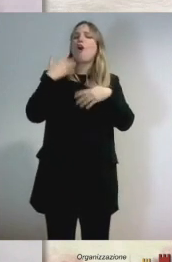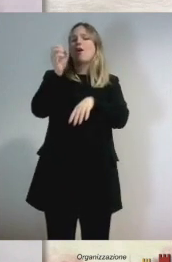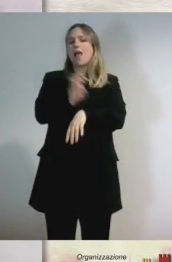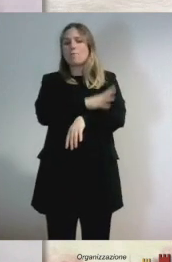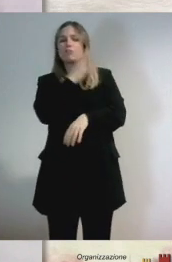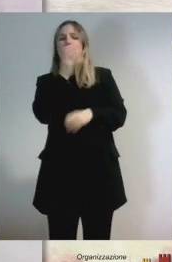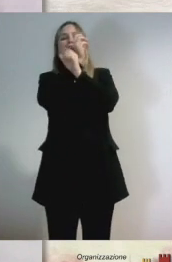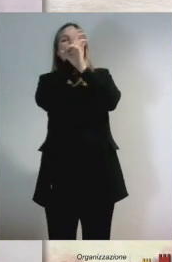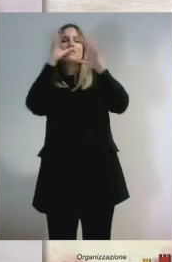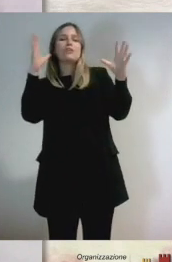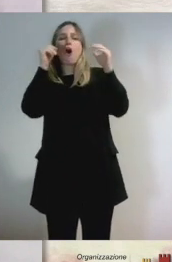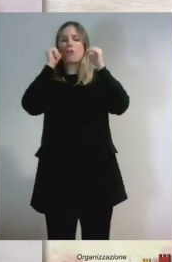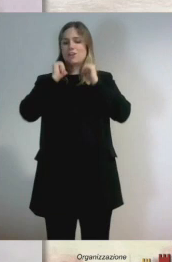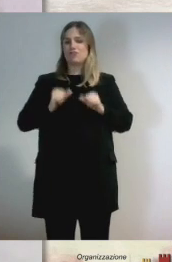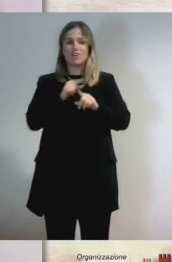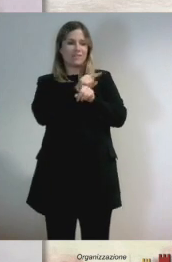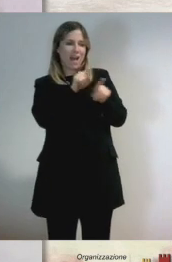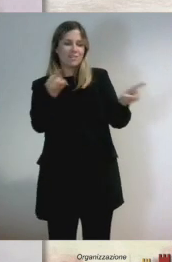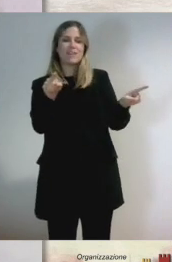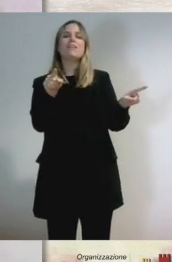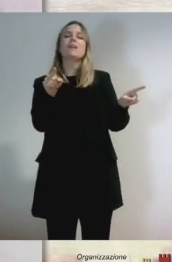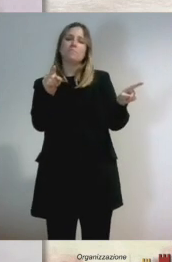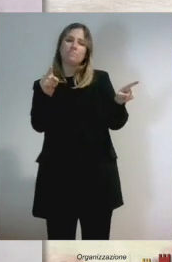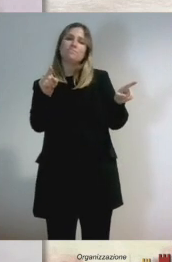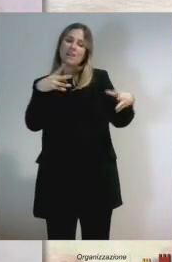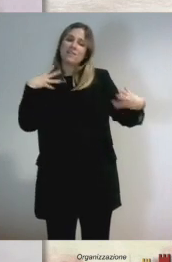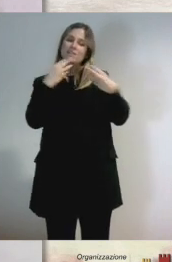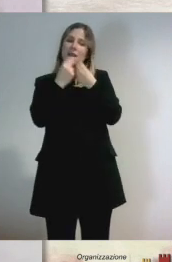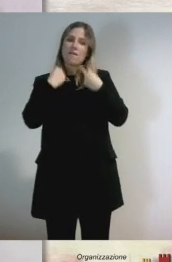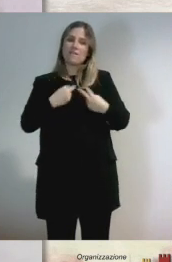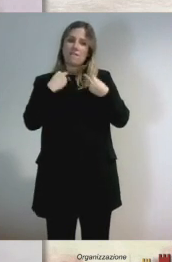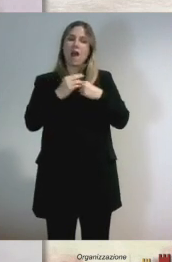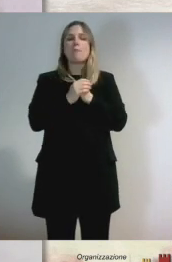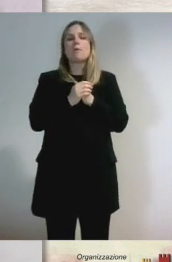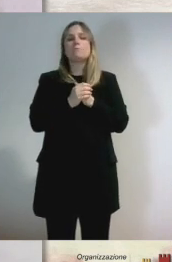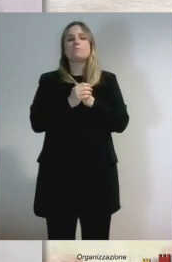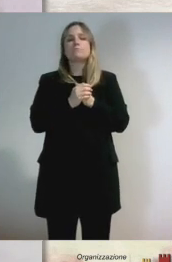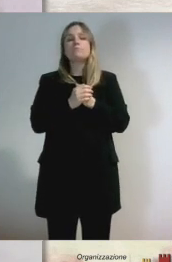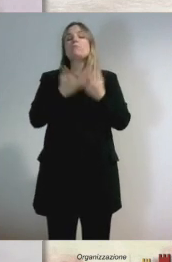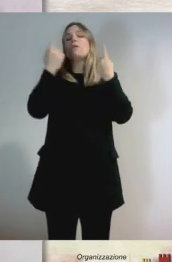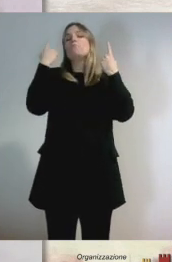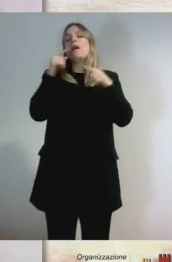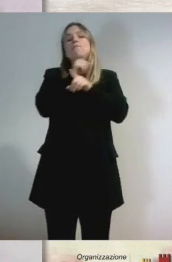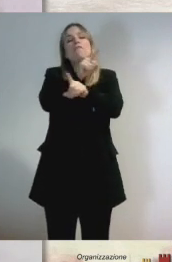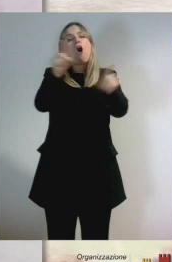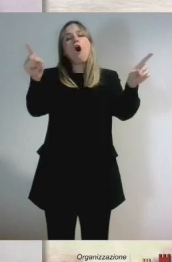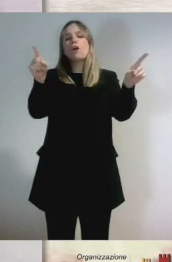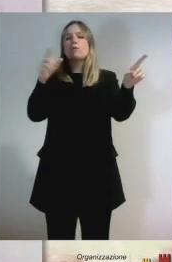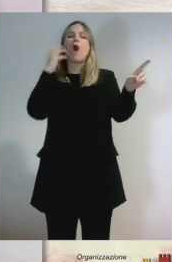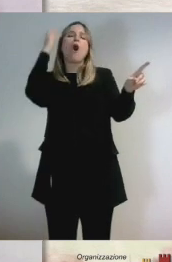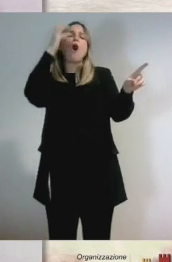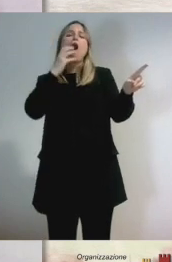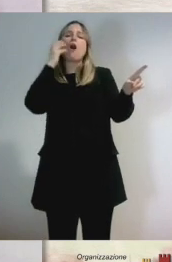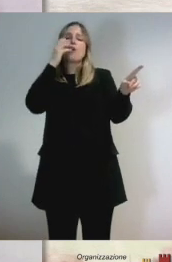le loro aspirazioni e quindi a voi L'onore e l'onere di continuare a credere in queste emozioni che